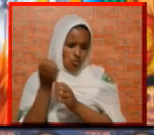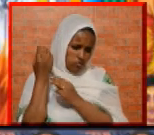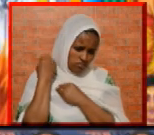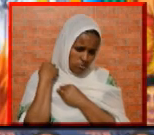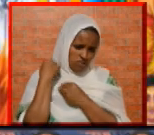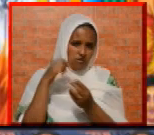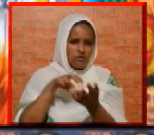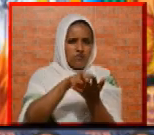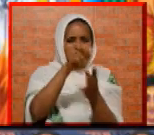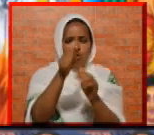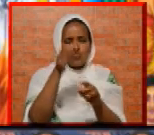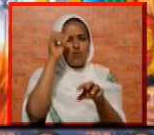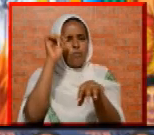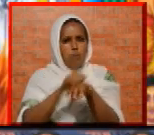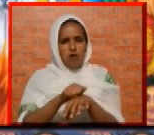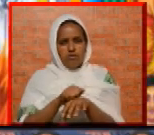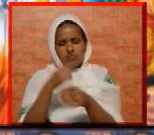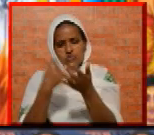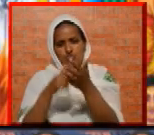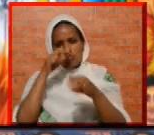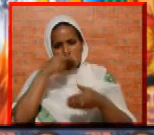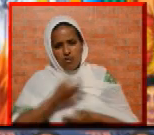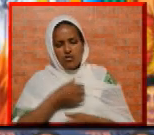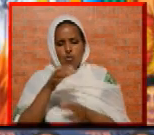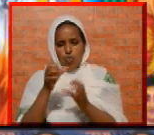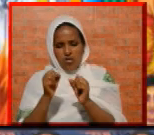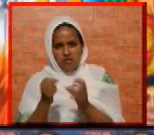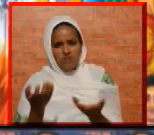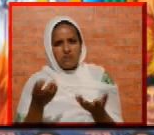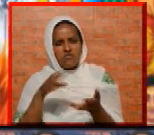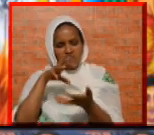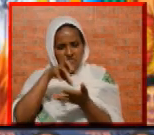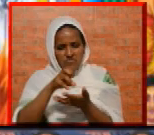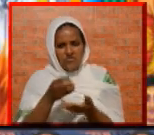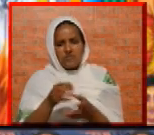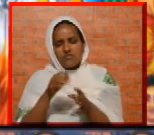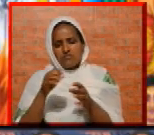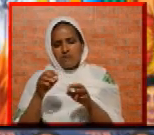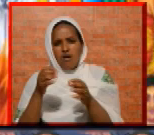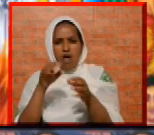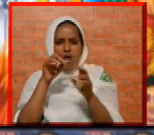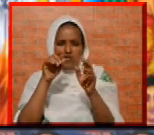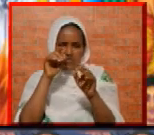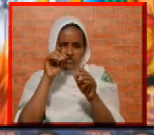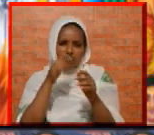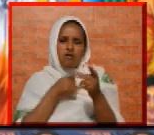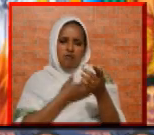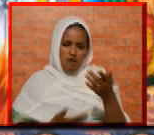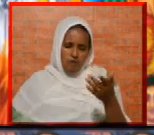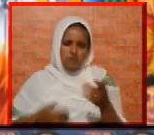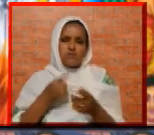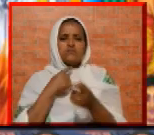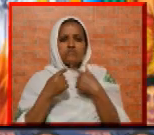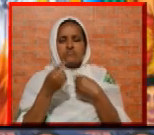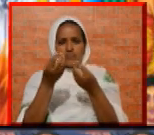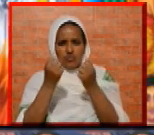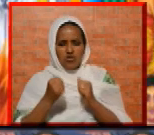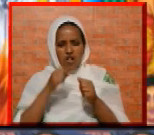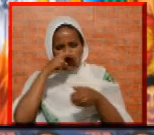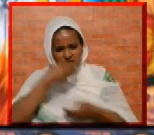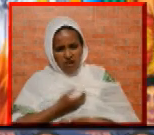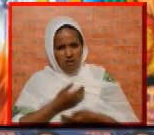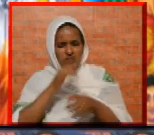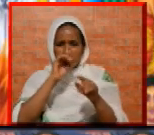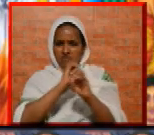በራሱ ከባድ ነው። ህፃናት ፍትፍት ያምራቸዋል፣ ወተት ይላሉ፣ ብዙም ያስፈልጋቸው ነገር አለ። ታላላቆች ሊቋቋሙት